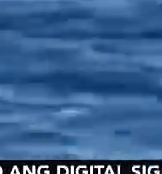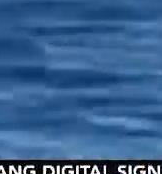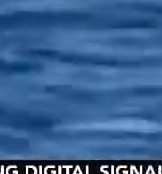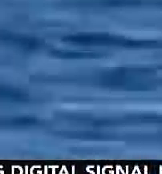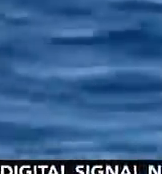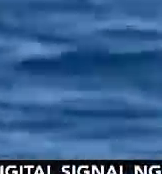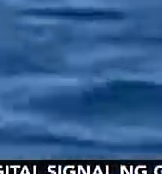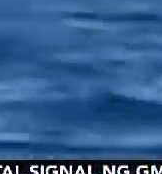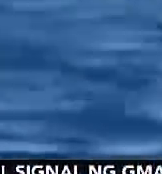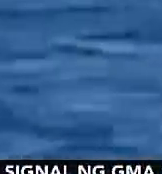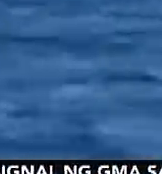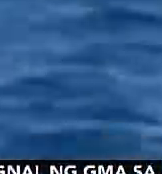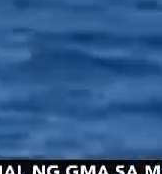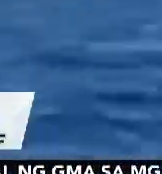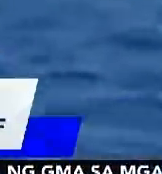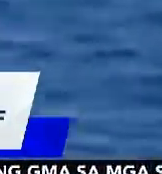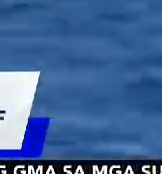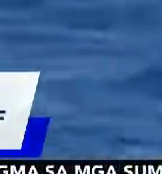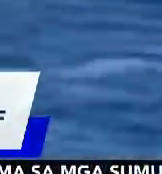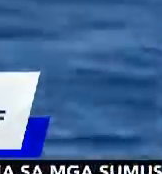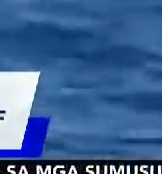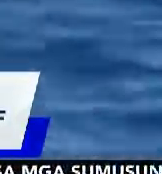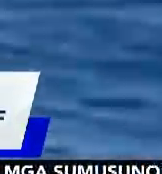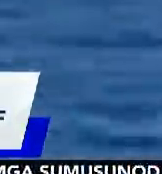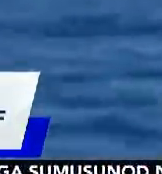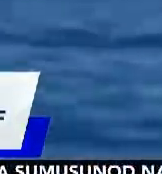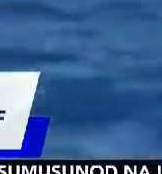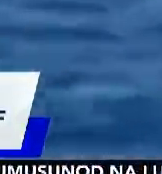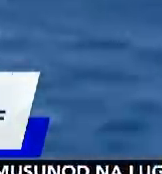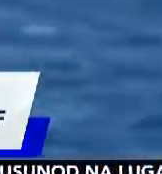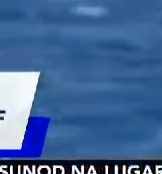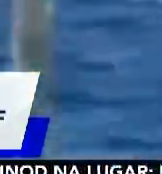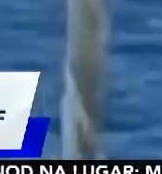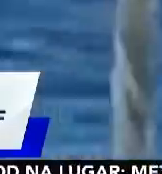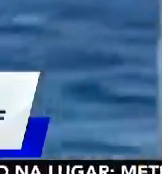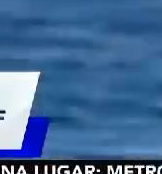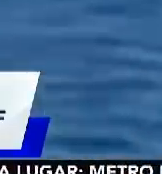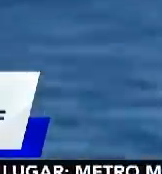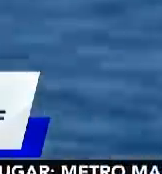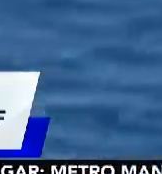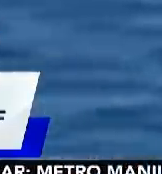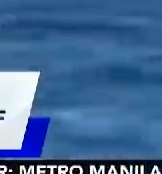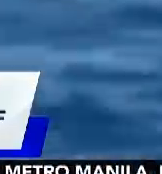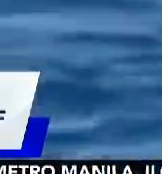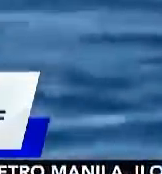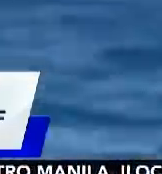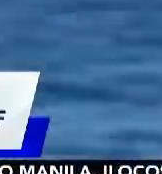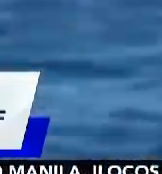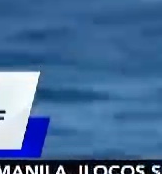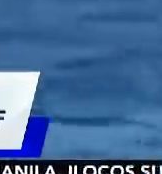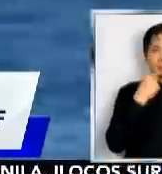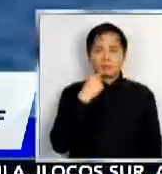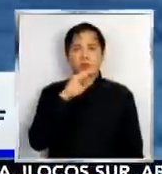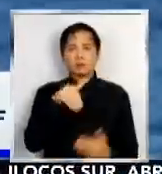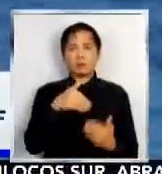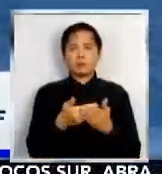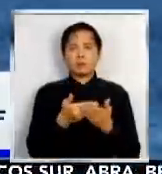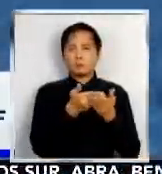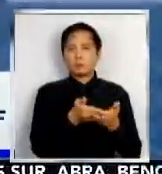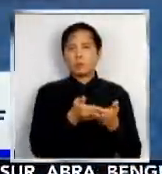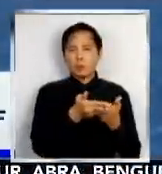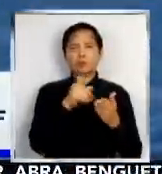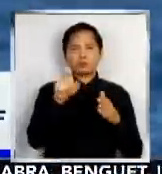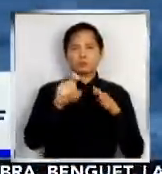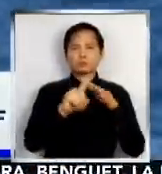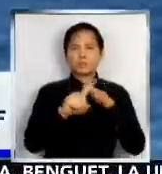Pilipinas laban sa China at sa isang pahayag, sinabi ng gobyerno na dapat umalis sa mga fishing vessel sa karagatan ng Pilipinas. Iprinotesta